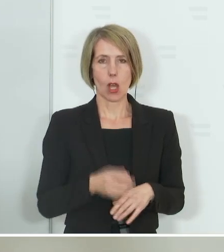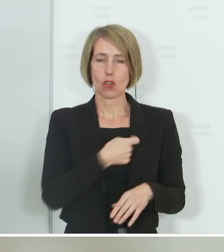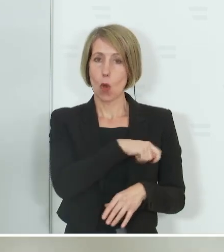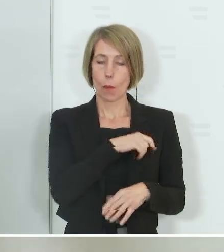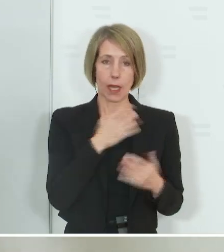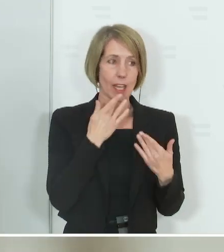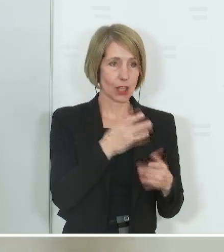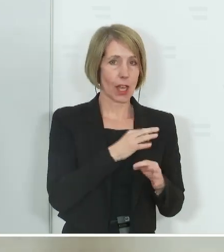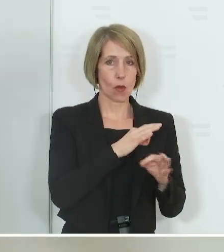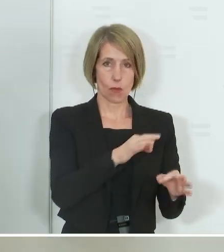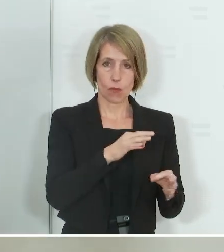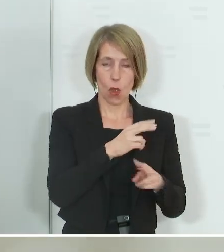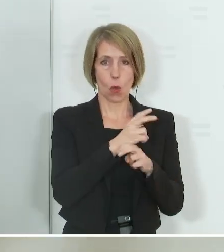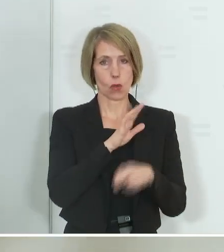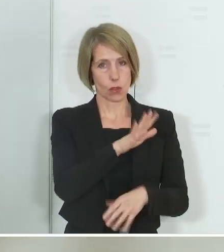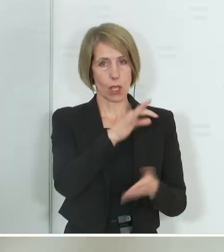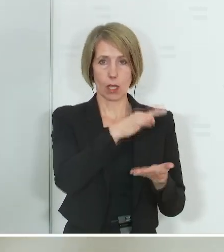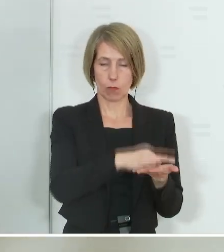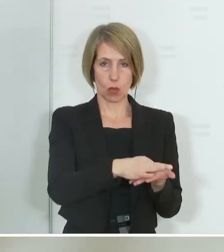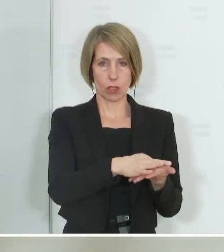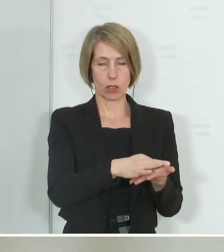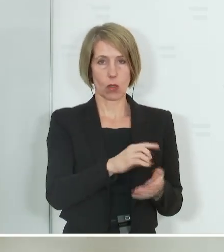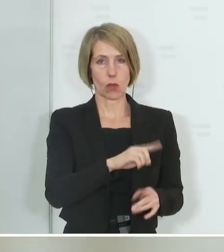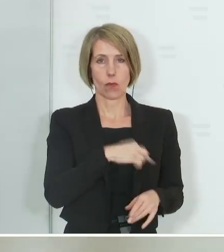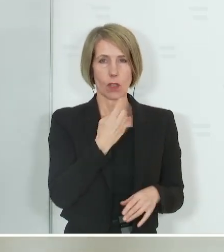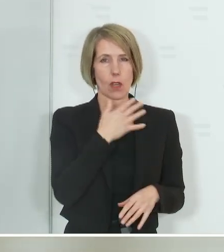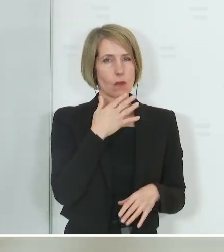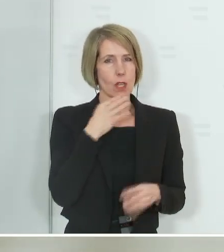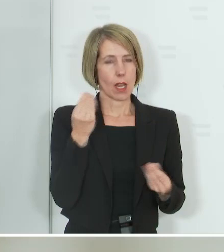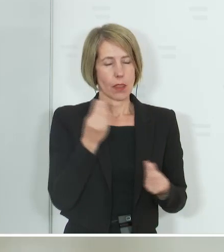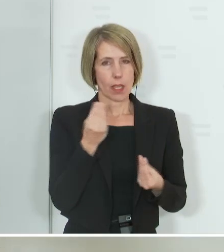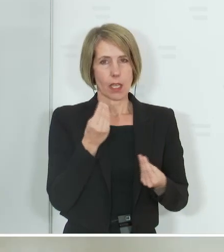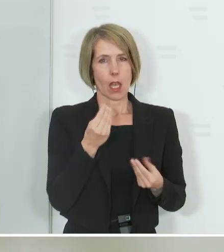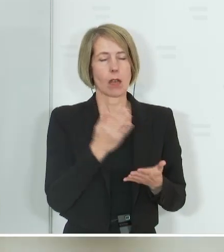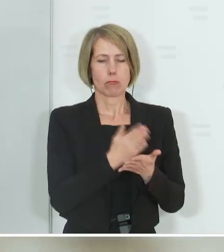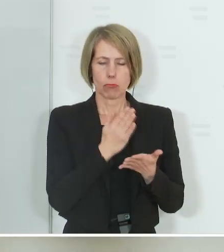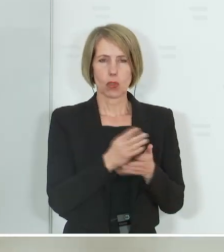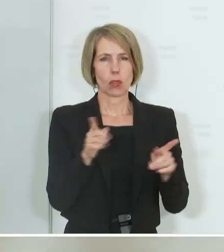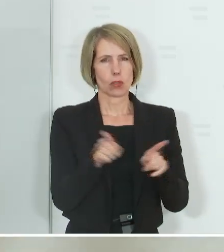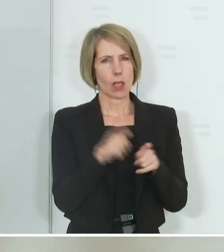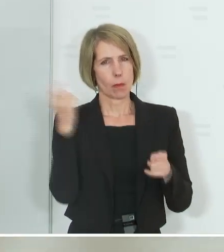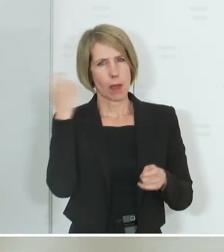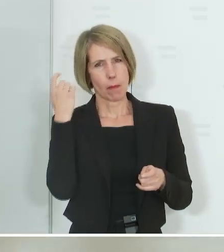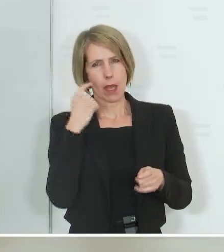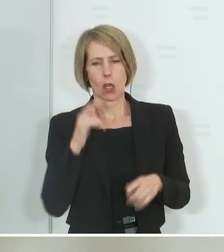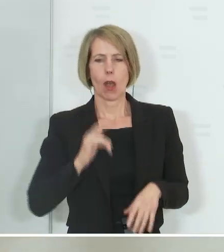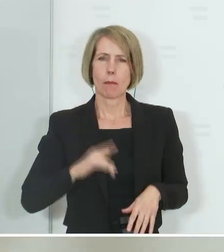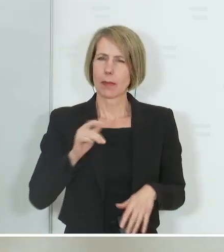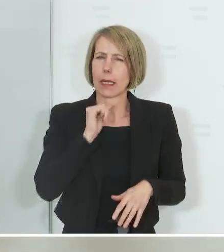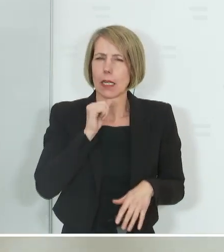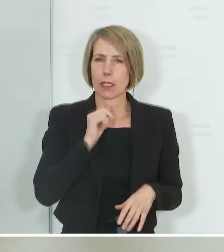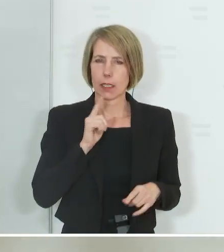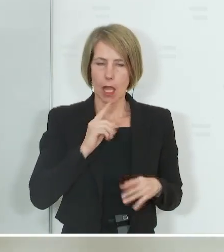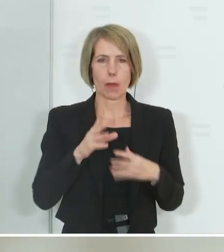einen für die Position der österreichischen Regierung, wo wir in vielen Dingen gemeinsame Standpunkte vertreten, manchmal vielleicht auch nicht, aber die Arbeit ist da,